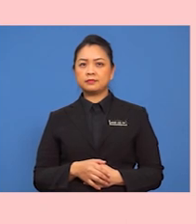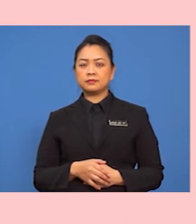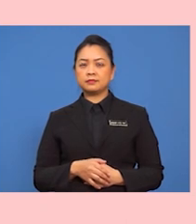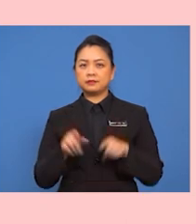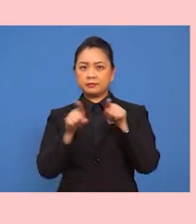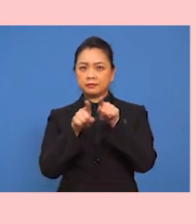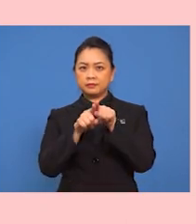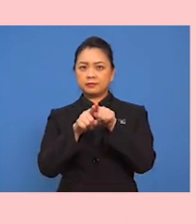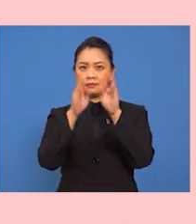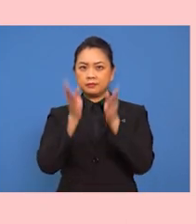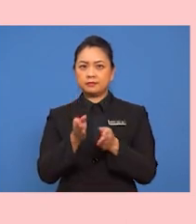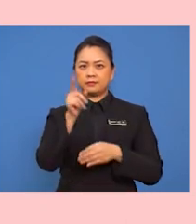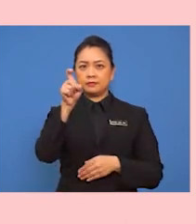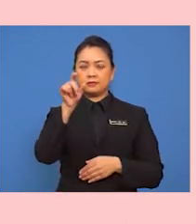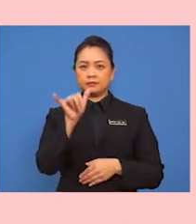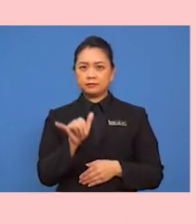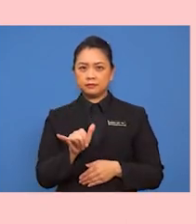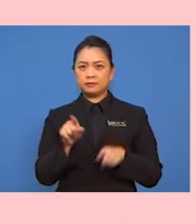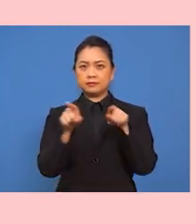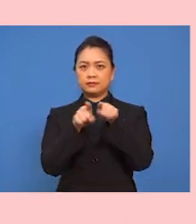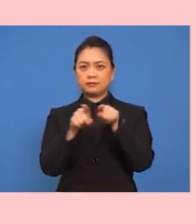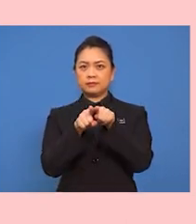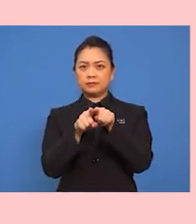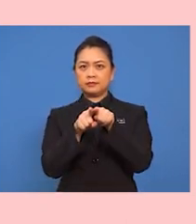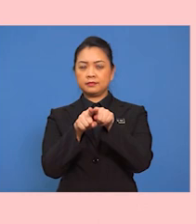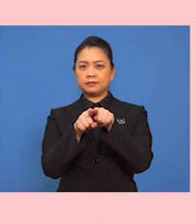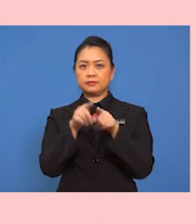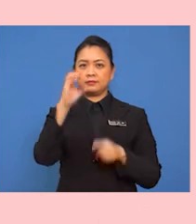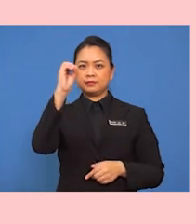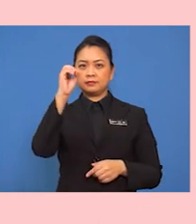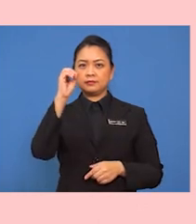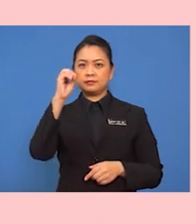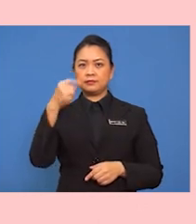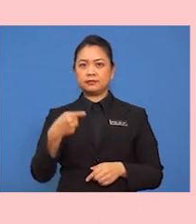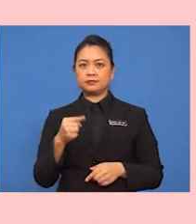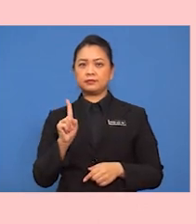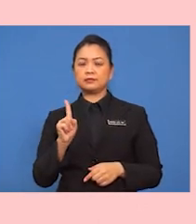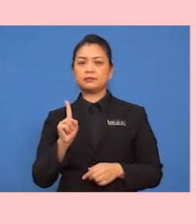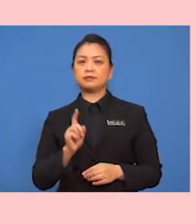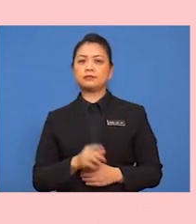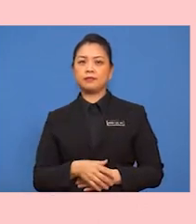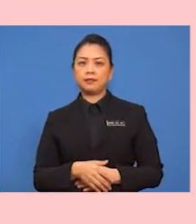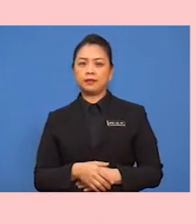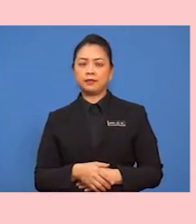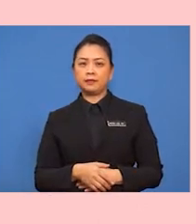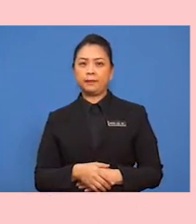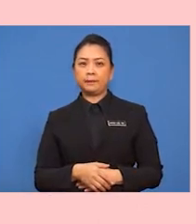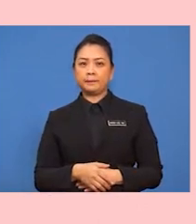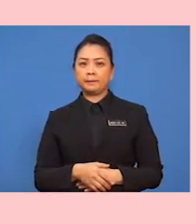lajo X, Y sama dengan sifar negatif 1.